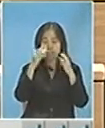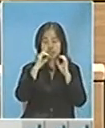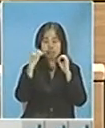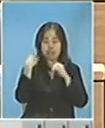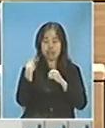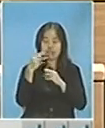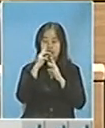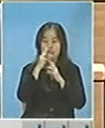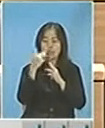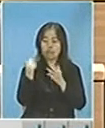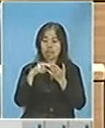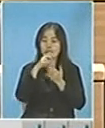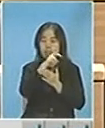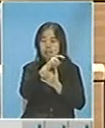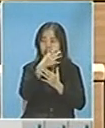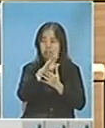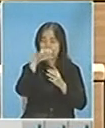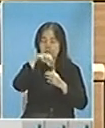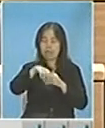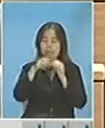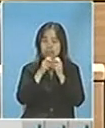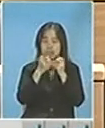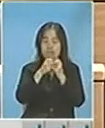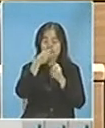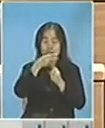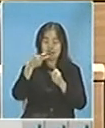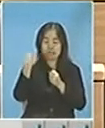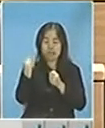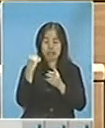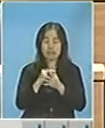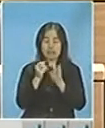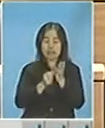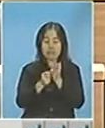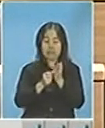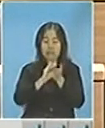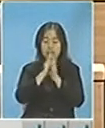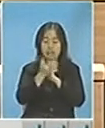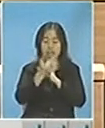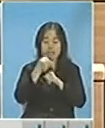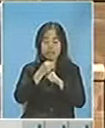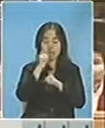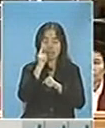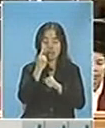ที่ส่งเข้าไปในเว็บไซต์ของราชบัณฑิตเองก็น่าจะต้องปรับปรุงงานที่ทำอยู่แล้วด้วยครับขอบพระคุณครับ